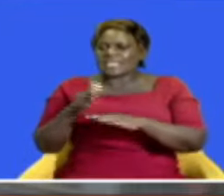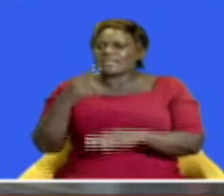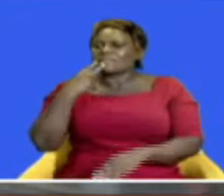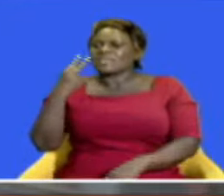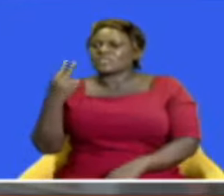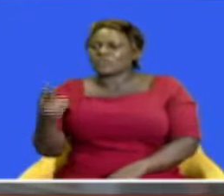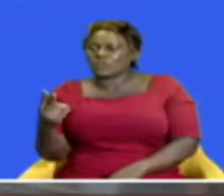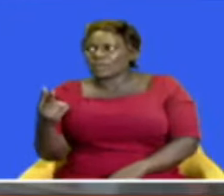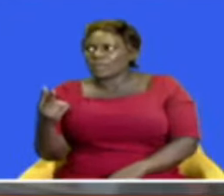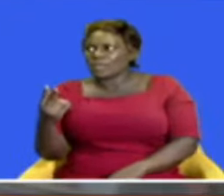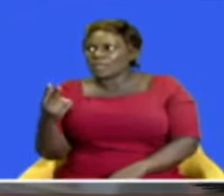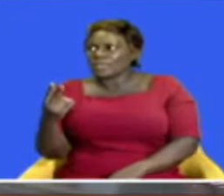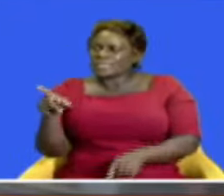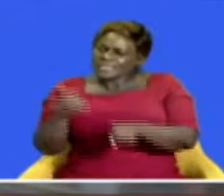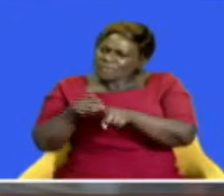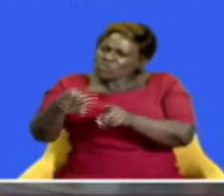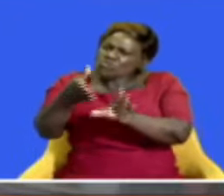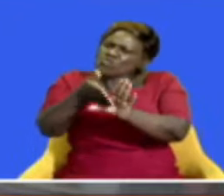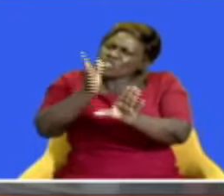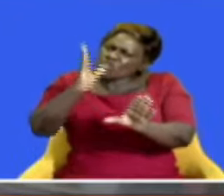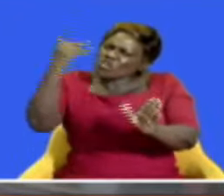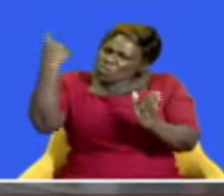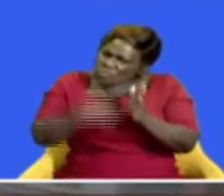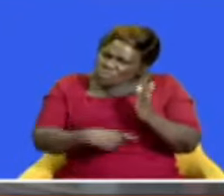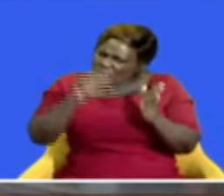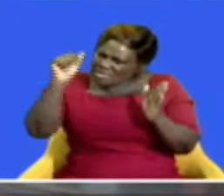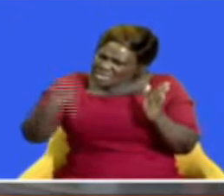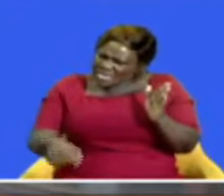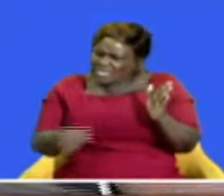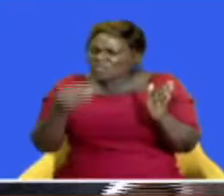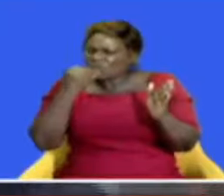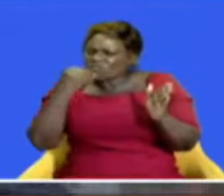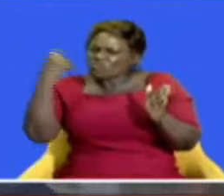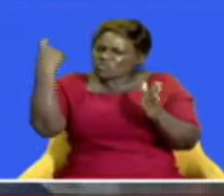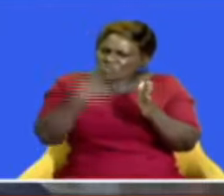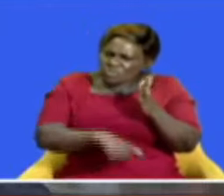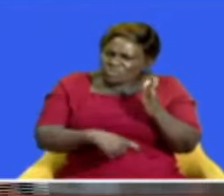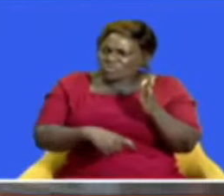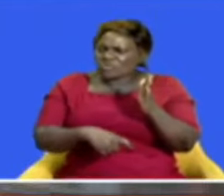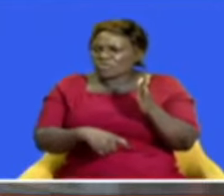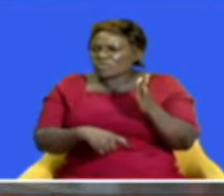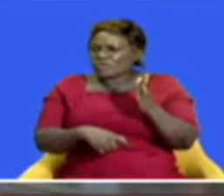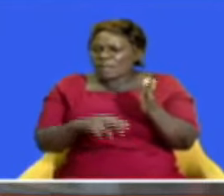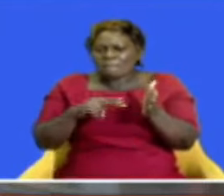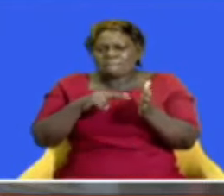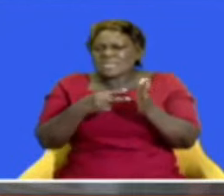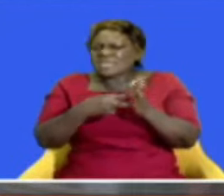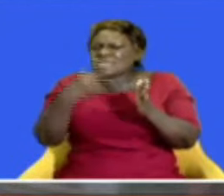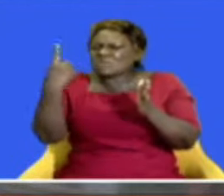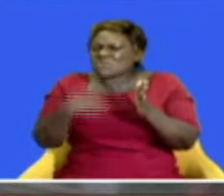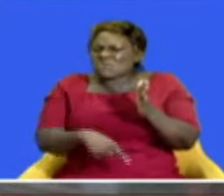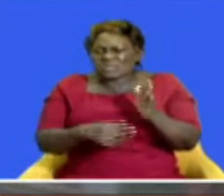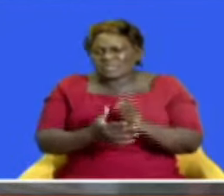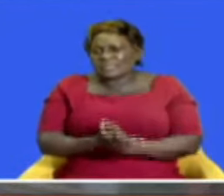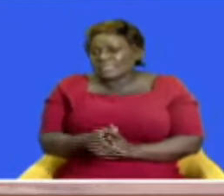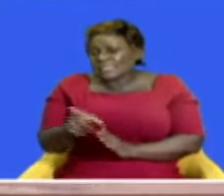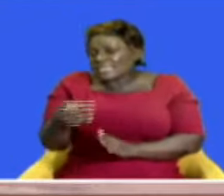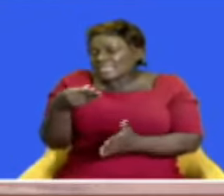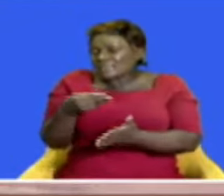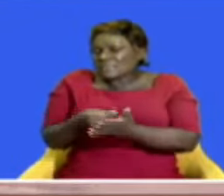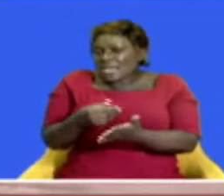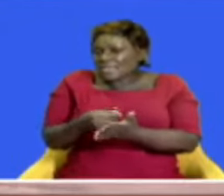200 nimelipia ushuru, na wewe kwenda kutoa utalipa ushuru, kununua chakula utalipa ushuru. Hiyo inamaanisha nini kwa Mkenya? Na hiyo pesa